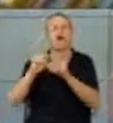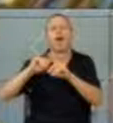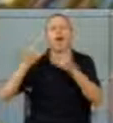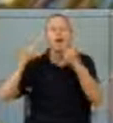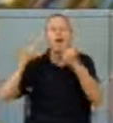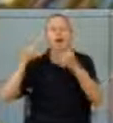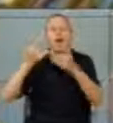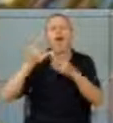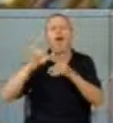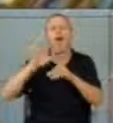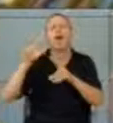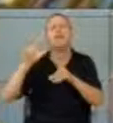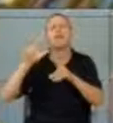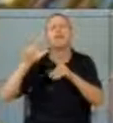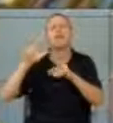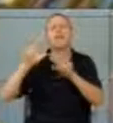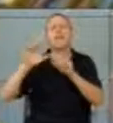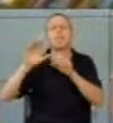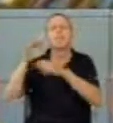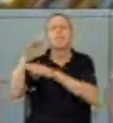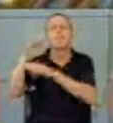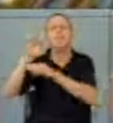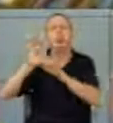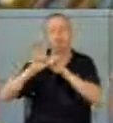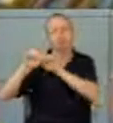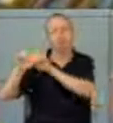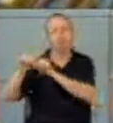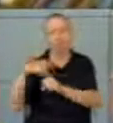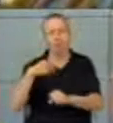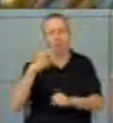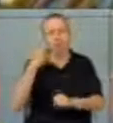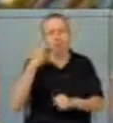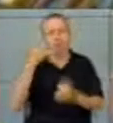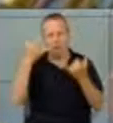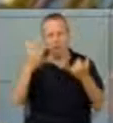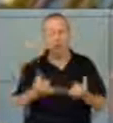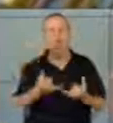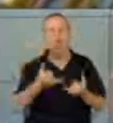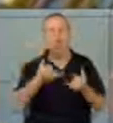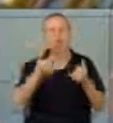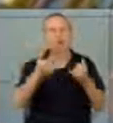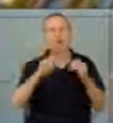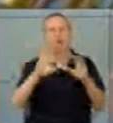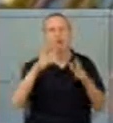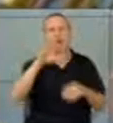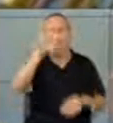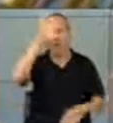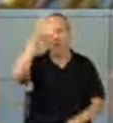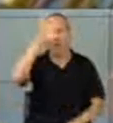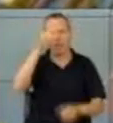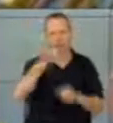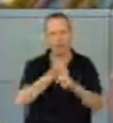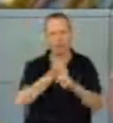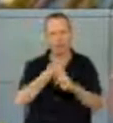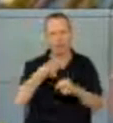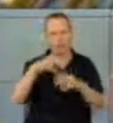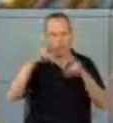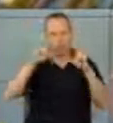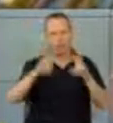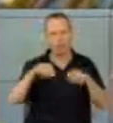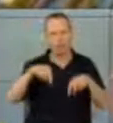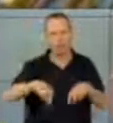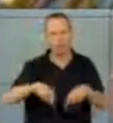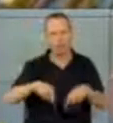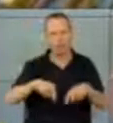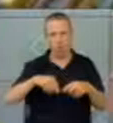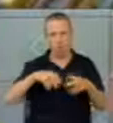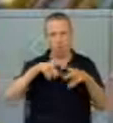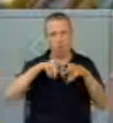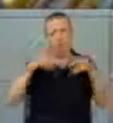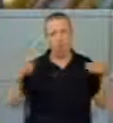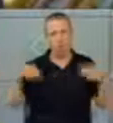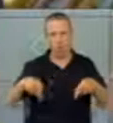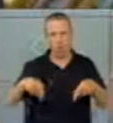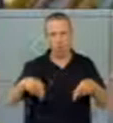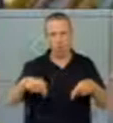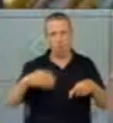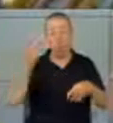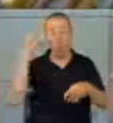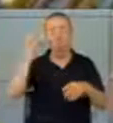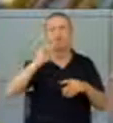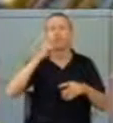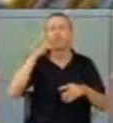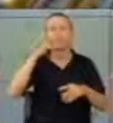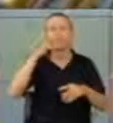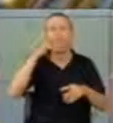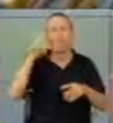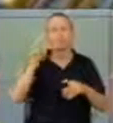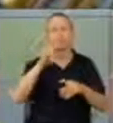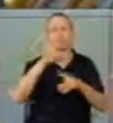כך דרמטית. ואנחנו רואים היום מה איראן עשתה. אנחנו ישבנו פה באולפנים לפני שנה, לפני חצי שנה,